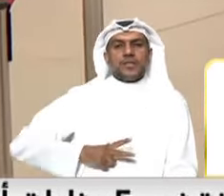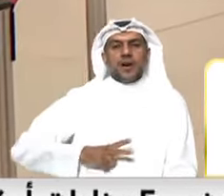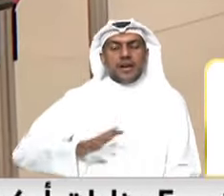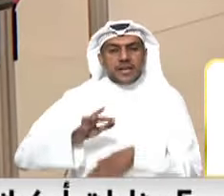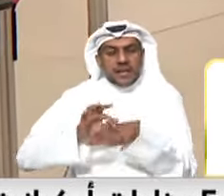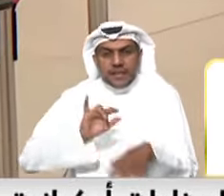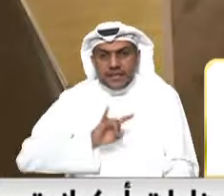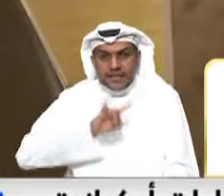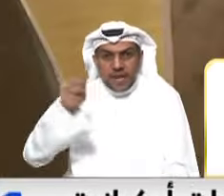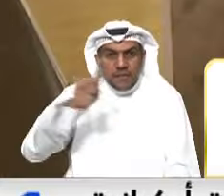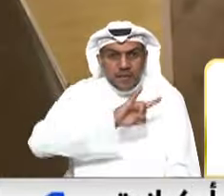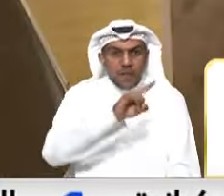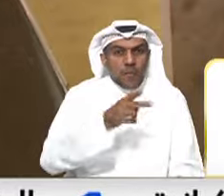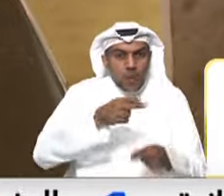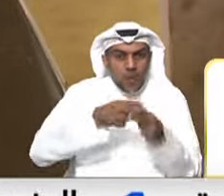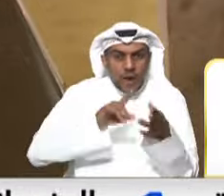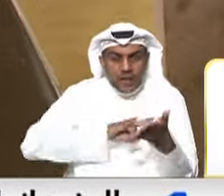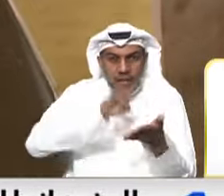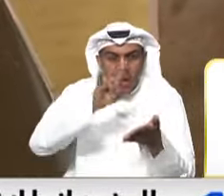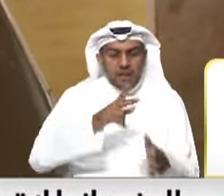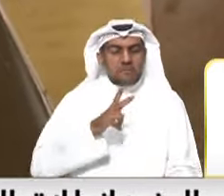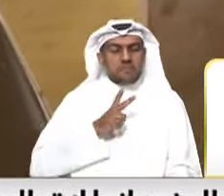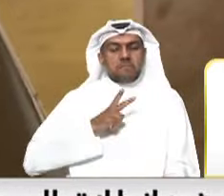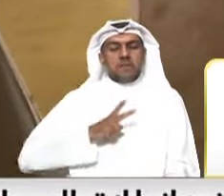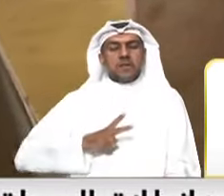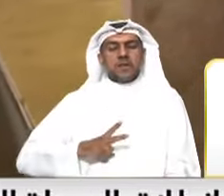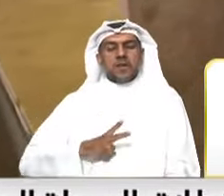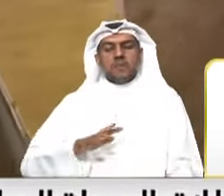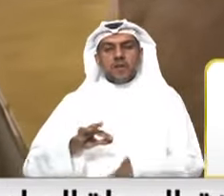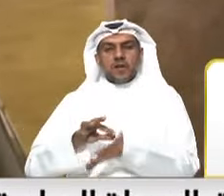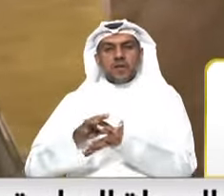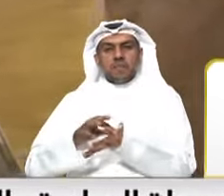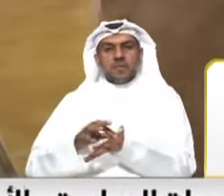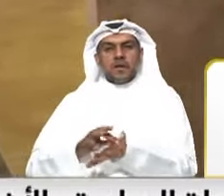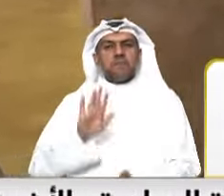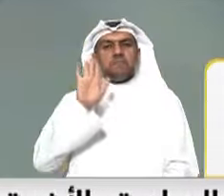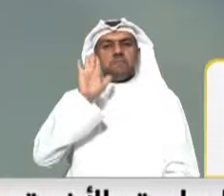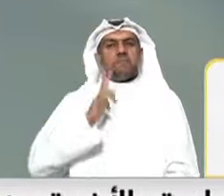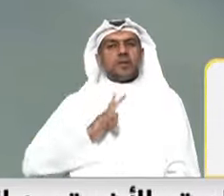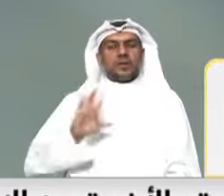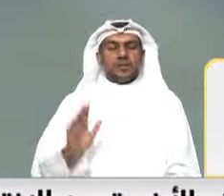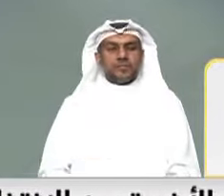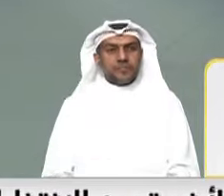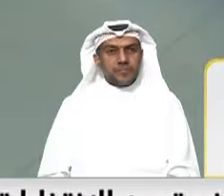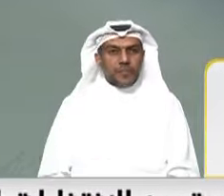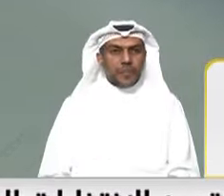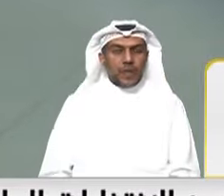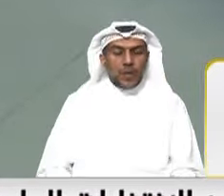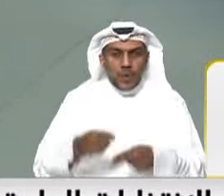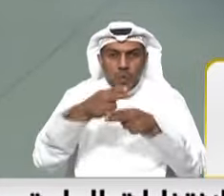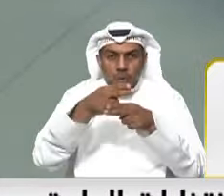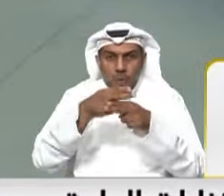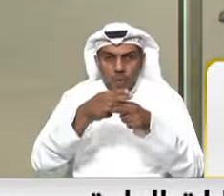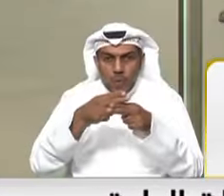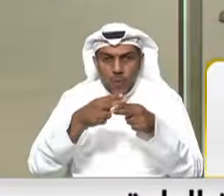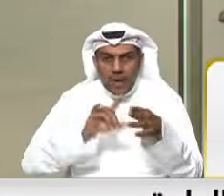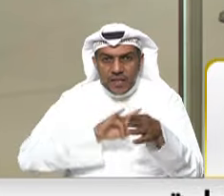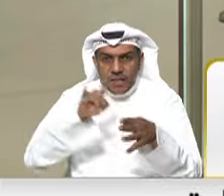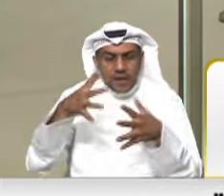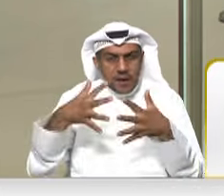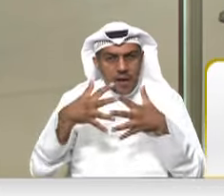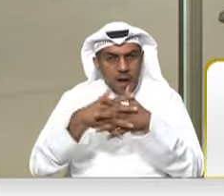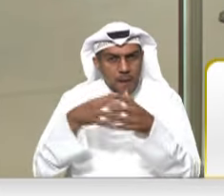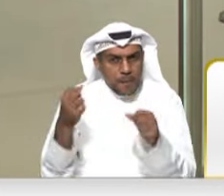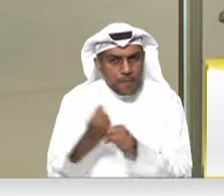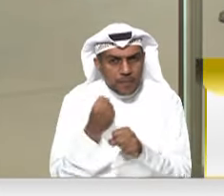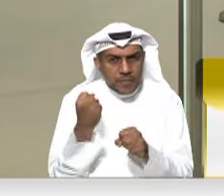من أبرزها الخدمات الأرضية في مبنى الركاب T4. شركة الخطوط الجوية الكويتية دائما تحرص على تقديم خدمة